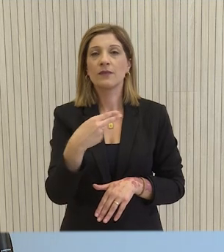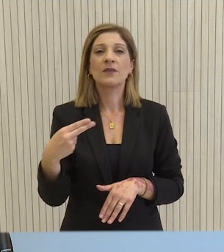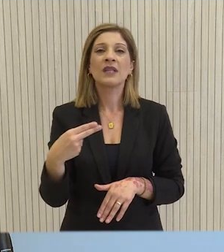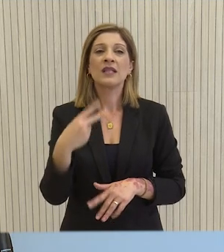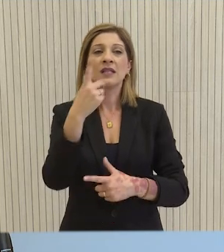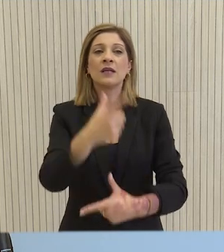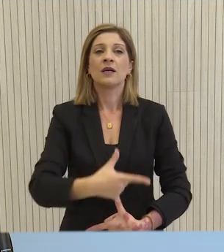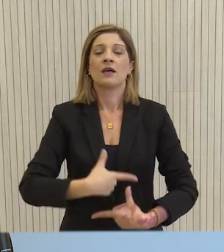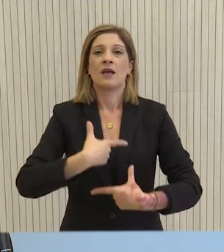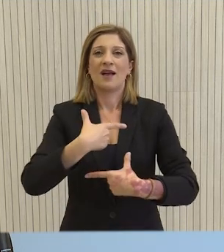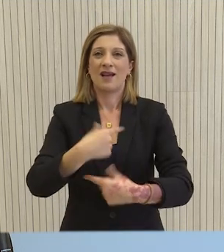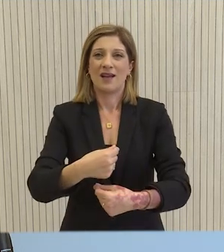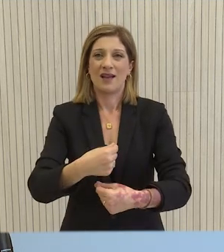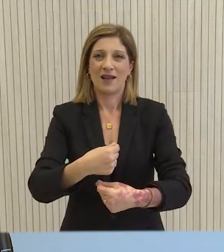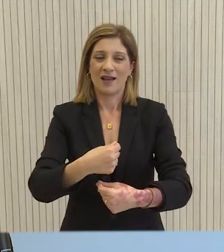αποσταλμένο.